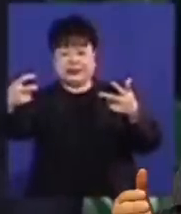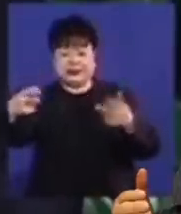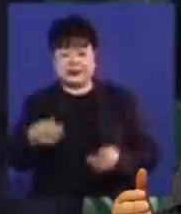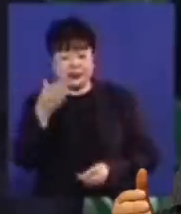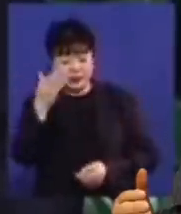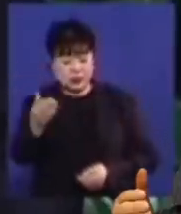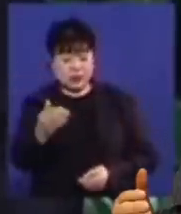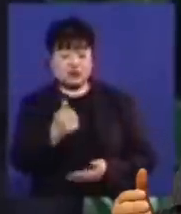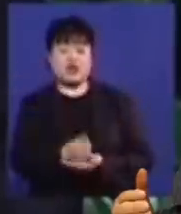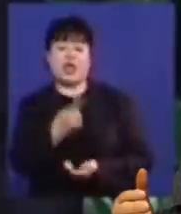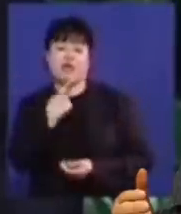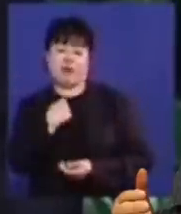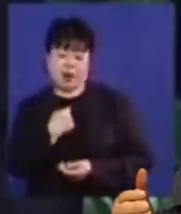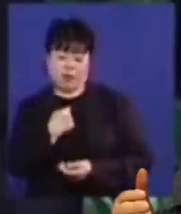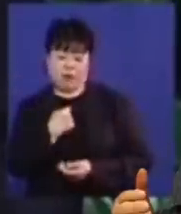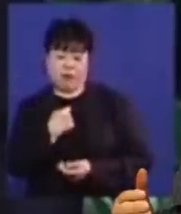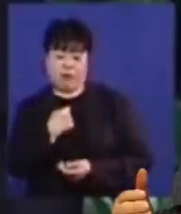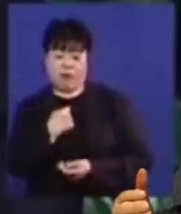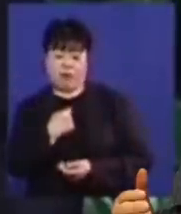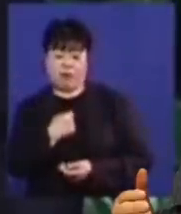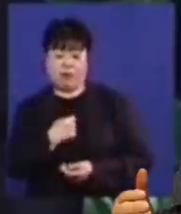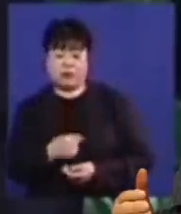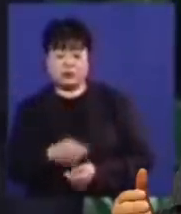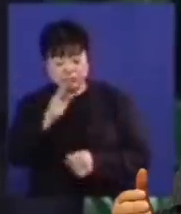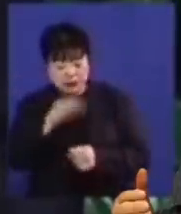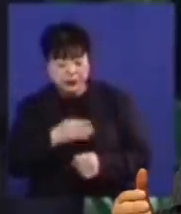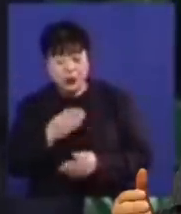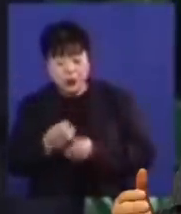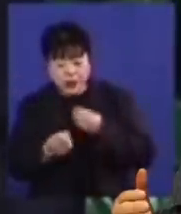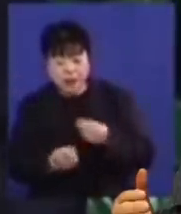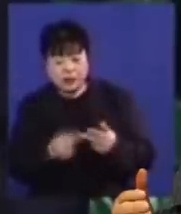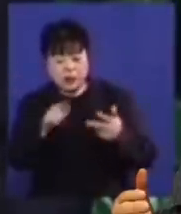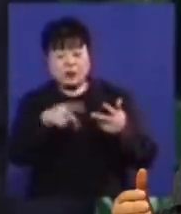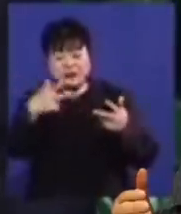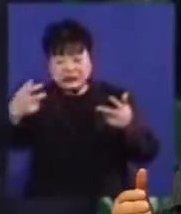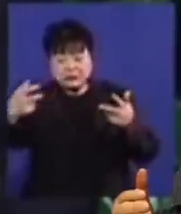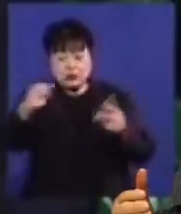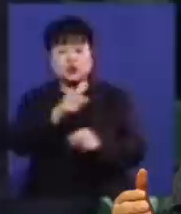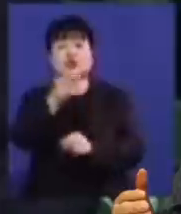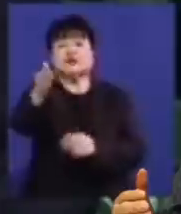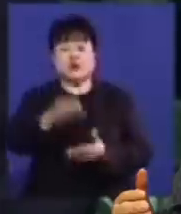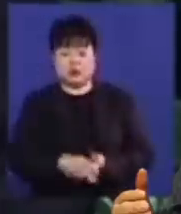너에게 범죄하고 잘못했다고 회개하거든 용서해 줘라.